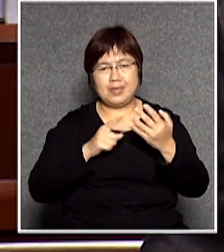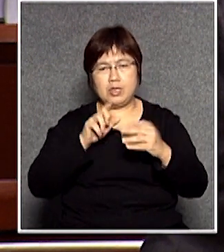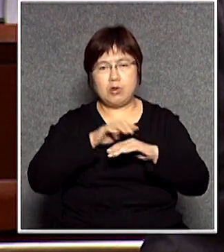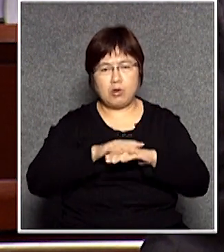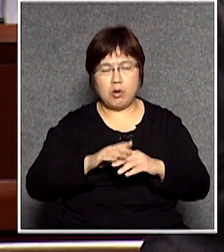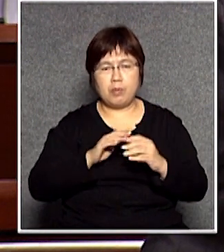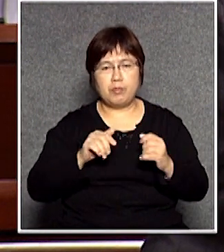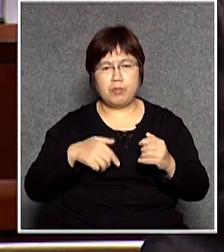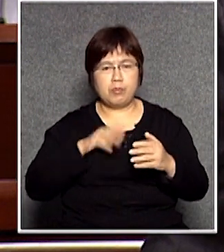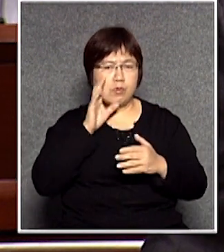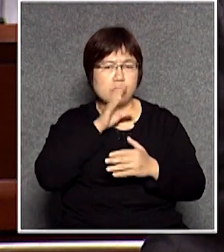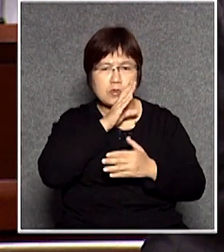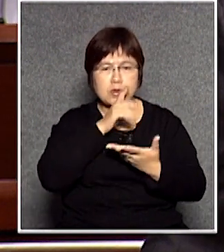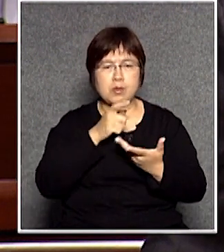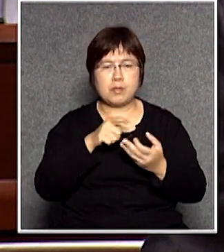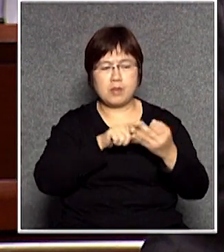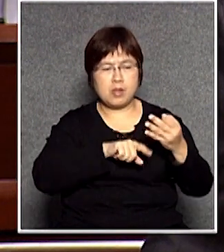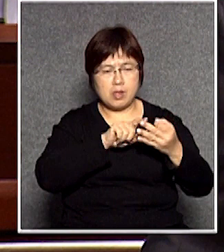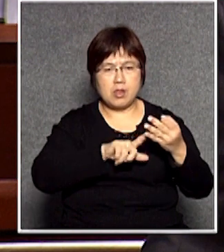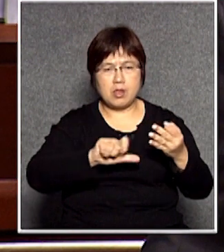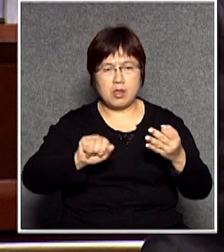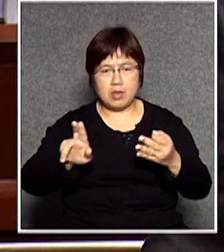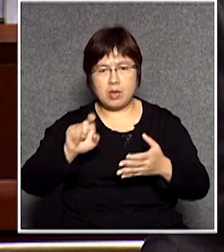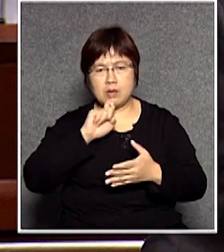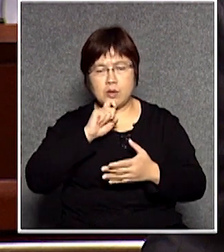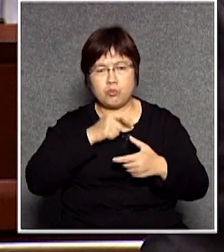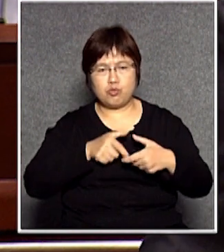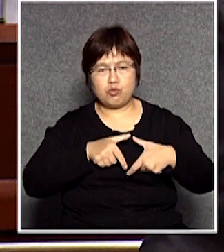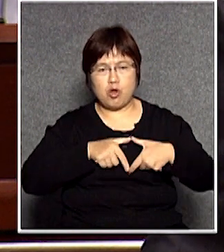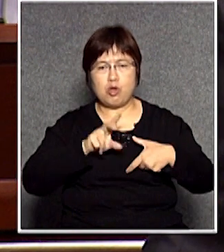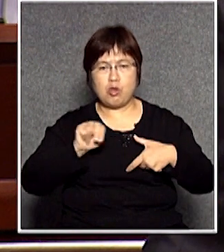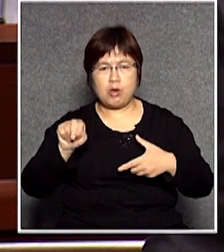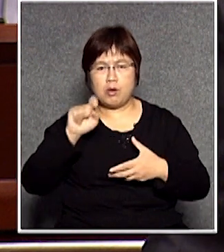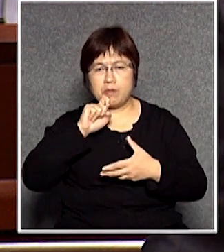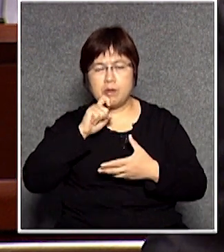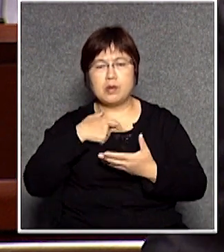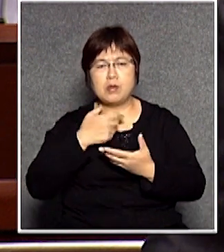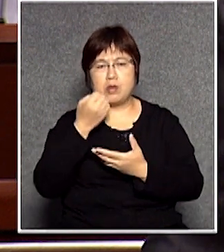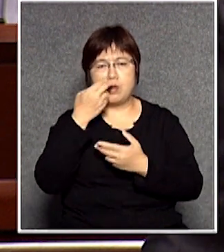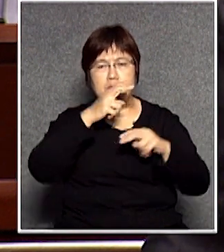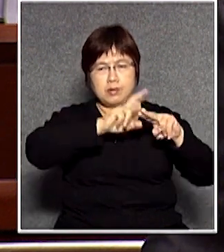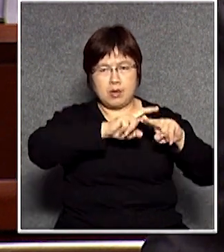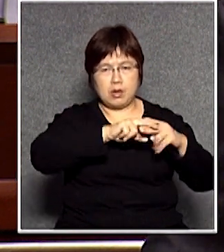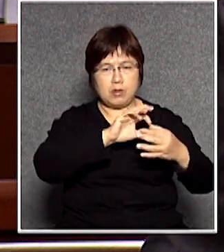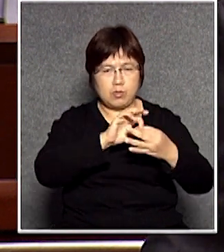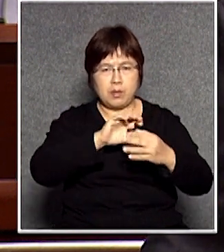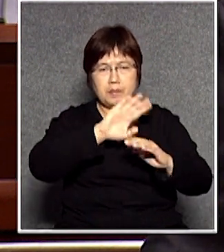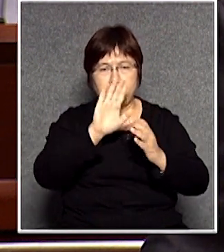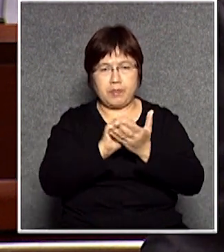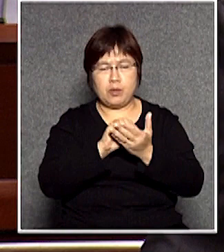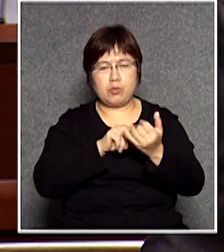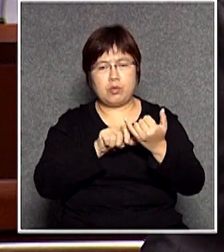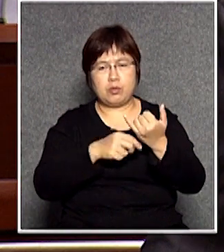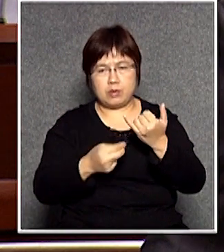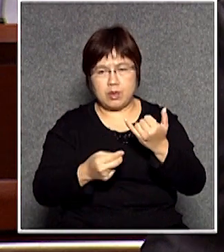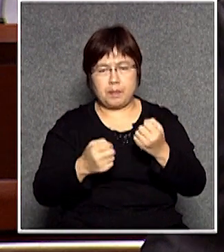波獲得諾貝爾和平獎、烏坎村事件，以及香港人和內地的關係，包括67的暴動、